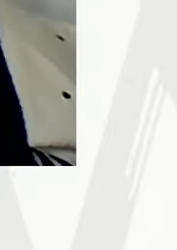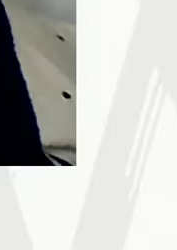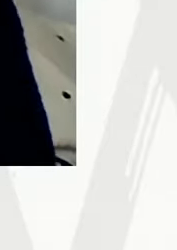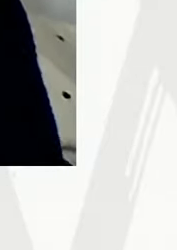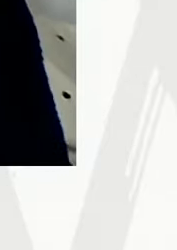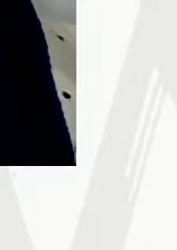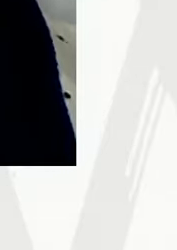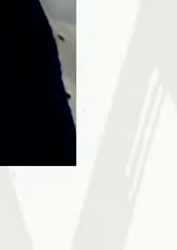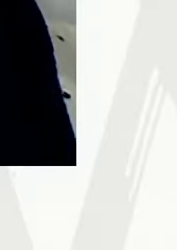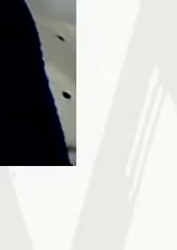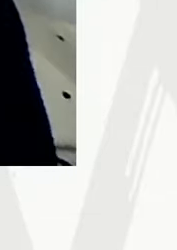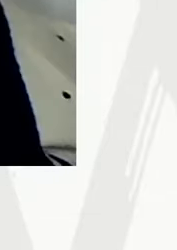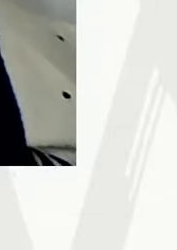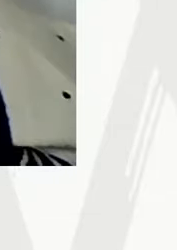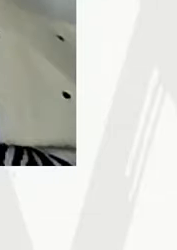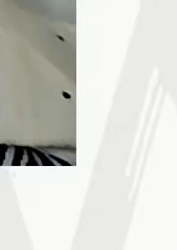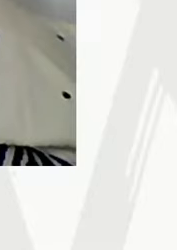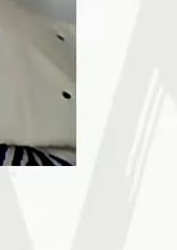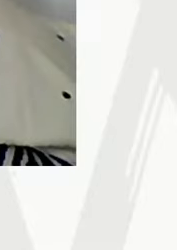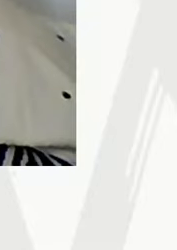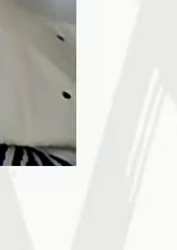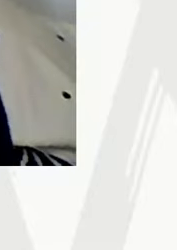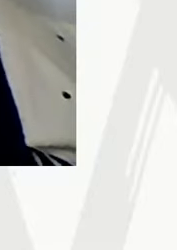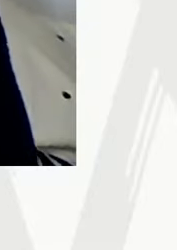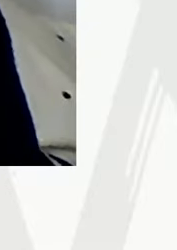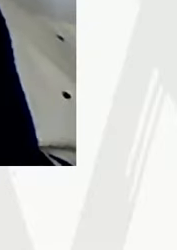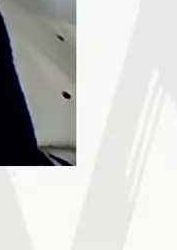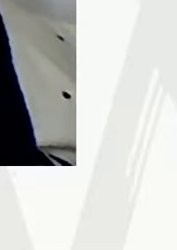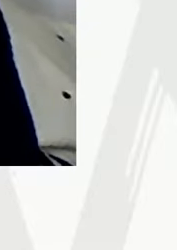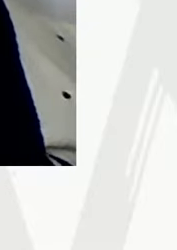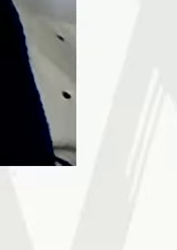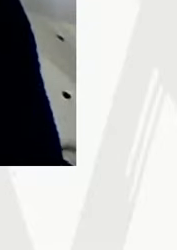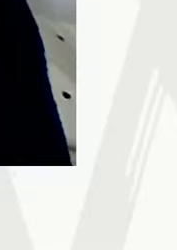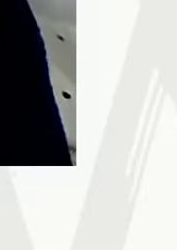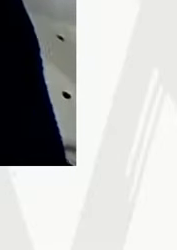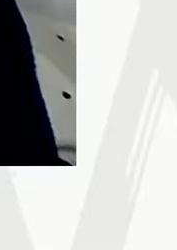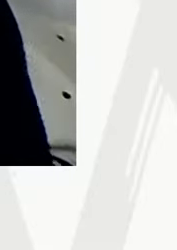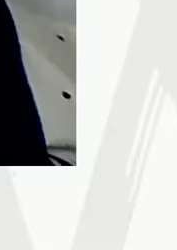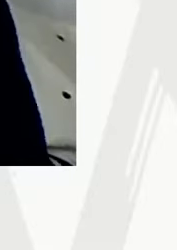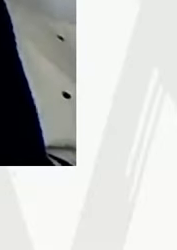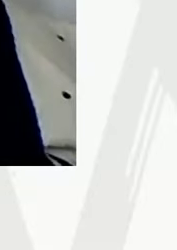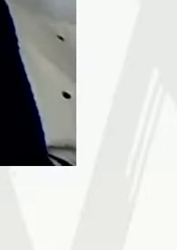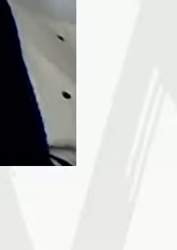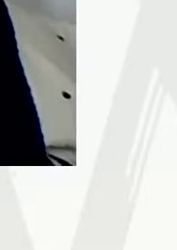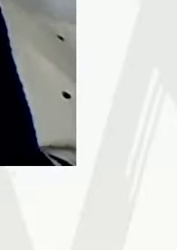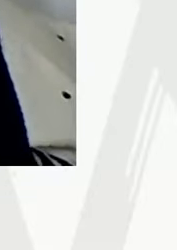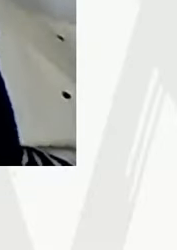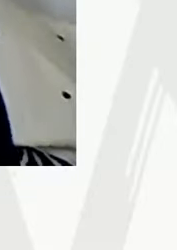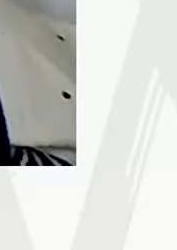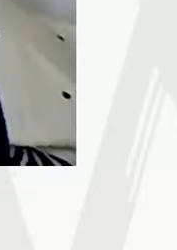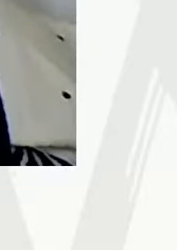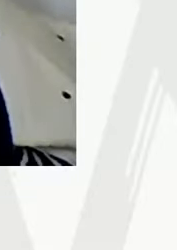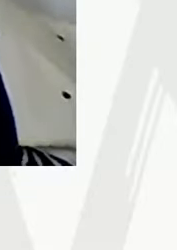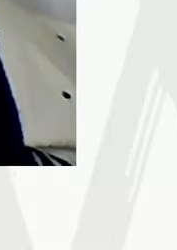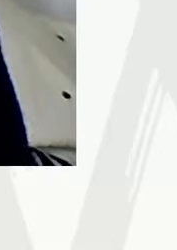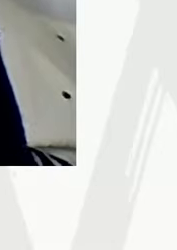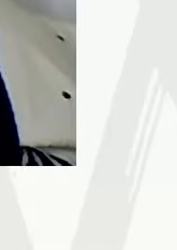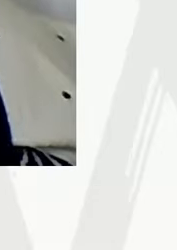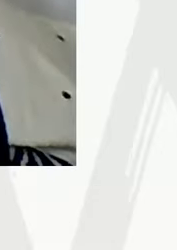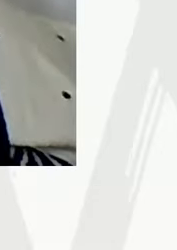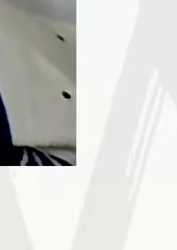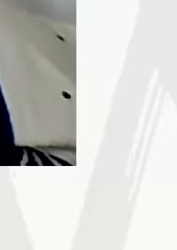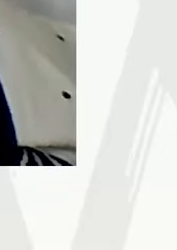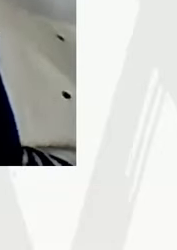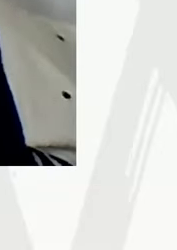Mais c'est justement la présupposition d'un propre en général qui